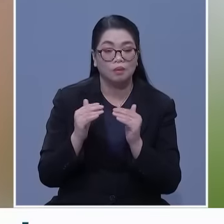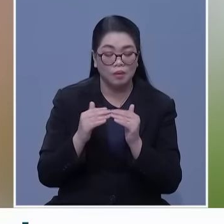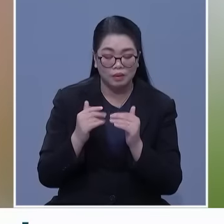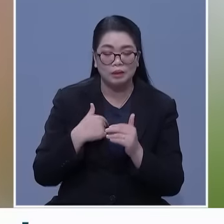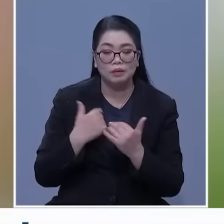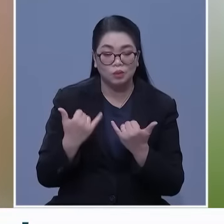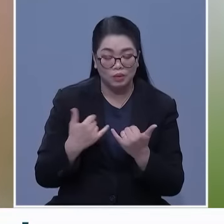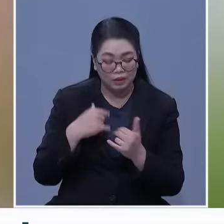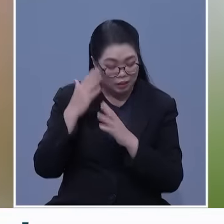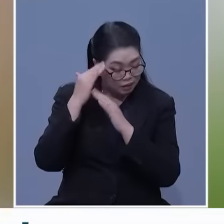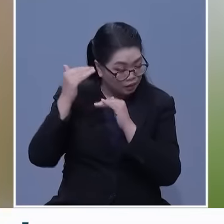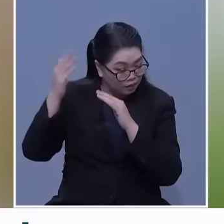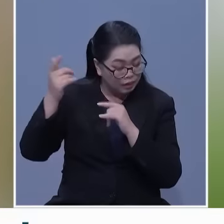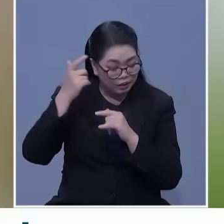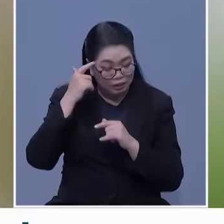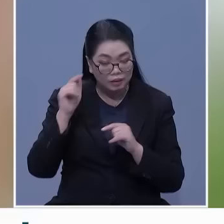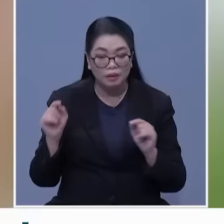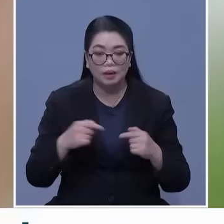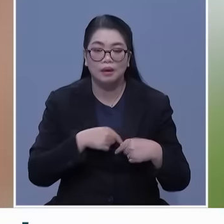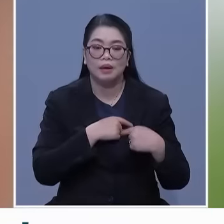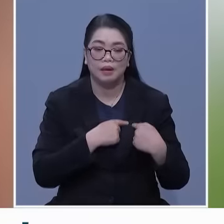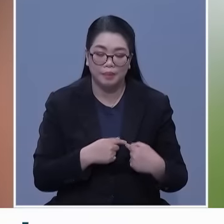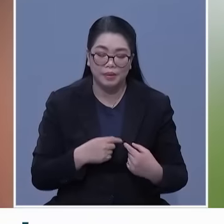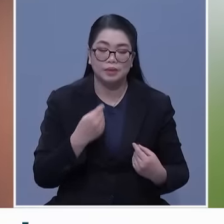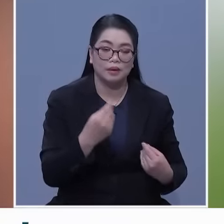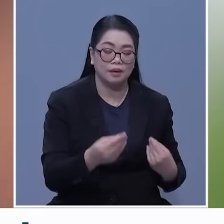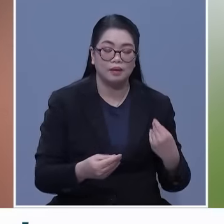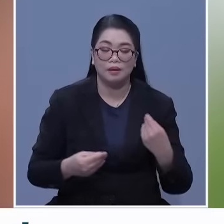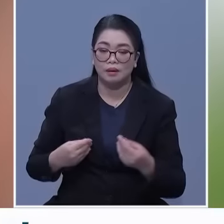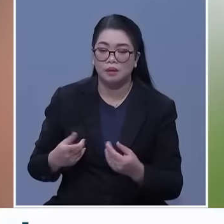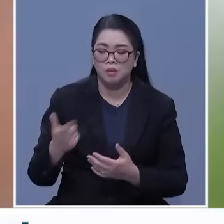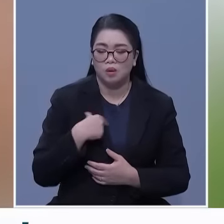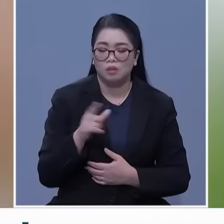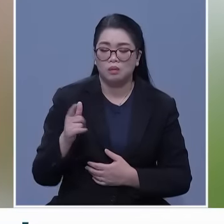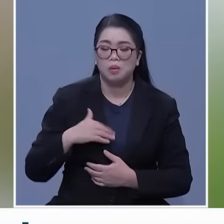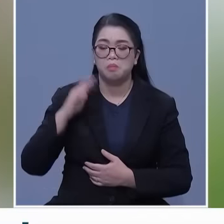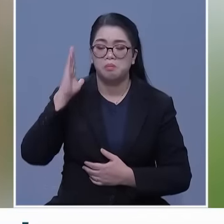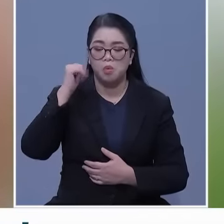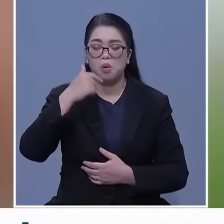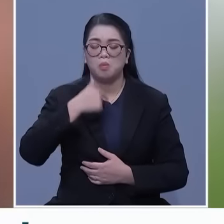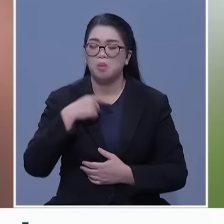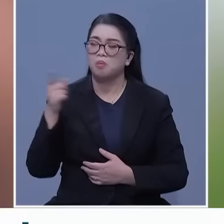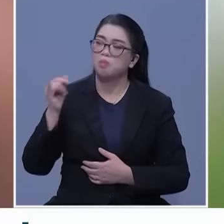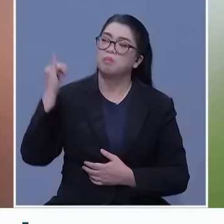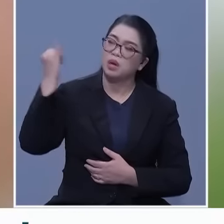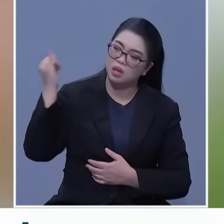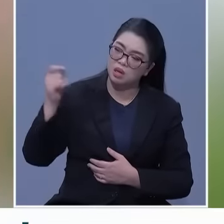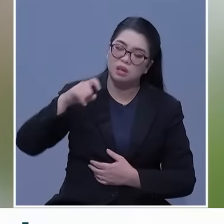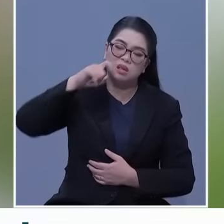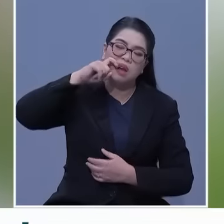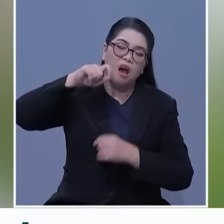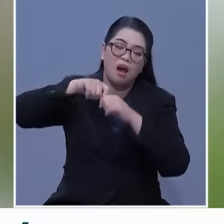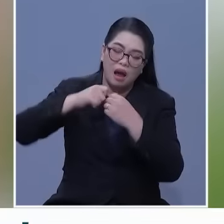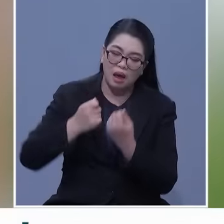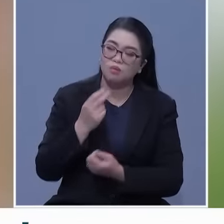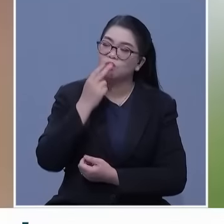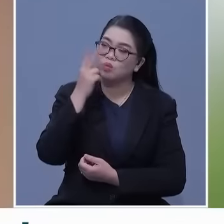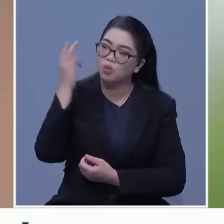วังเหมือนกันให้กำลังใจกันก่อนจะมาด้อยค่าคุณพ่อผมที่บอกว่าเป็นเสือเขี้ยวหักเสืออย่าง